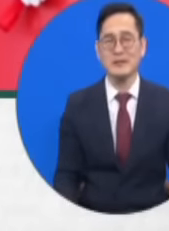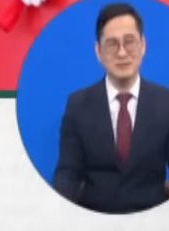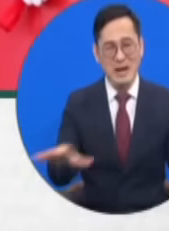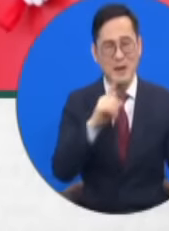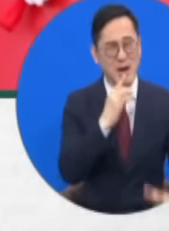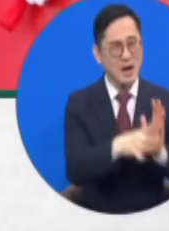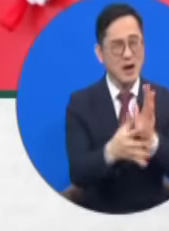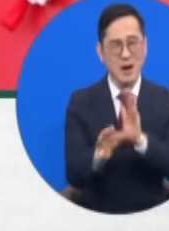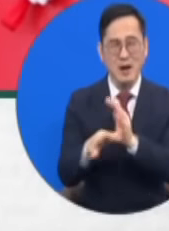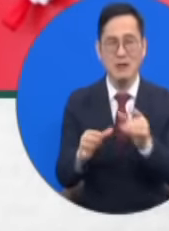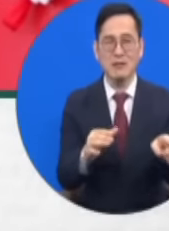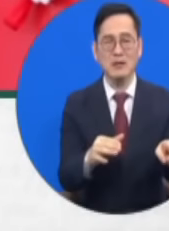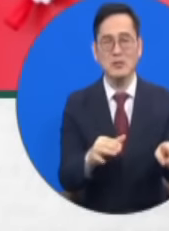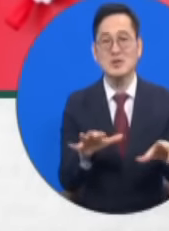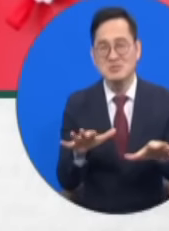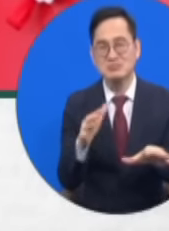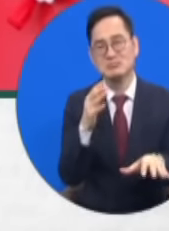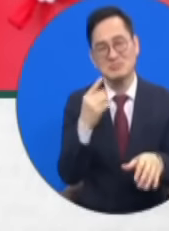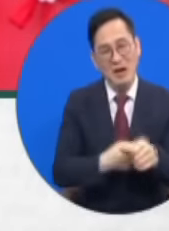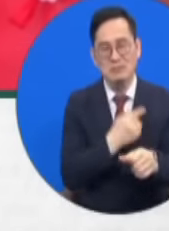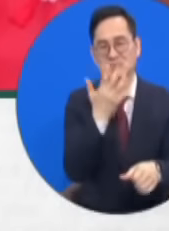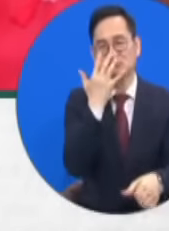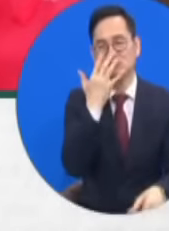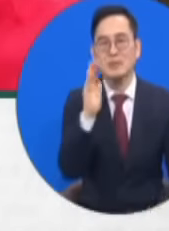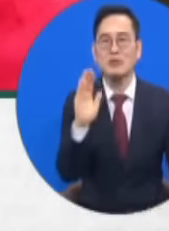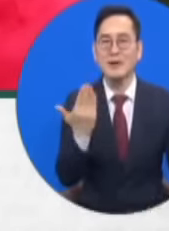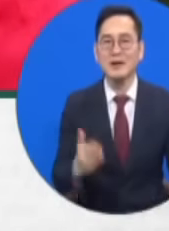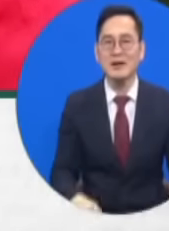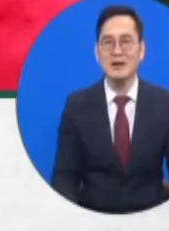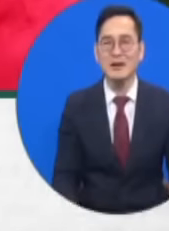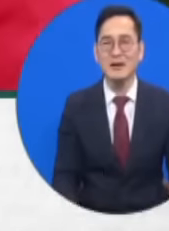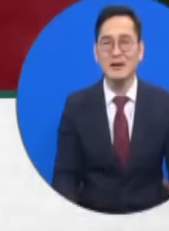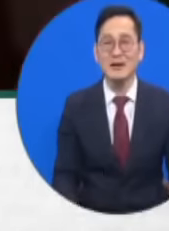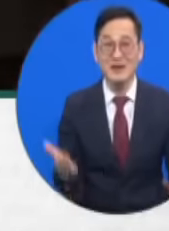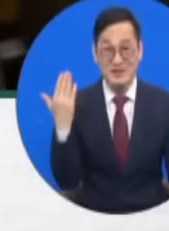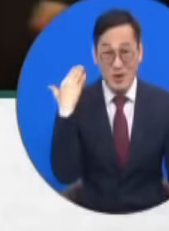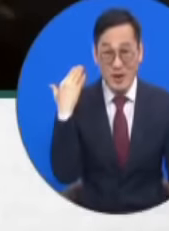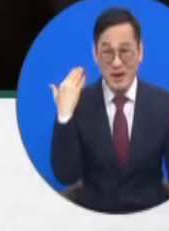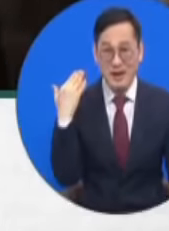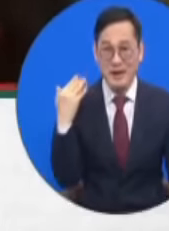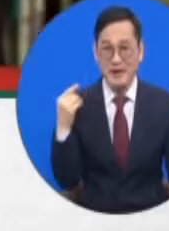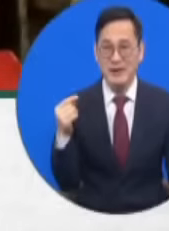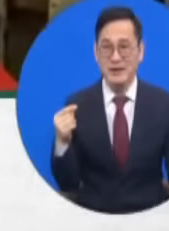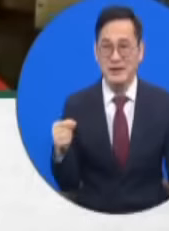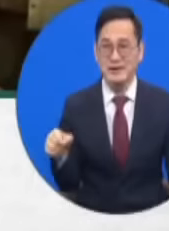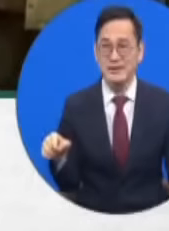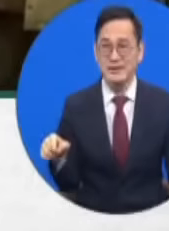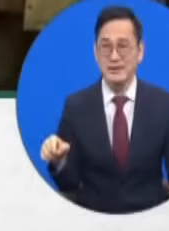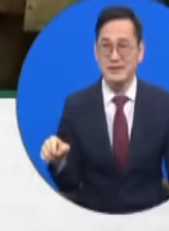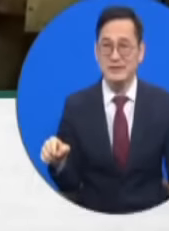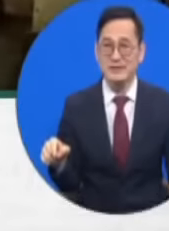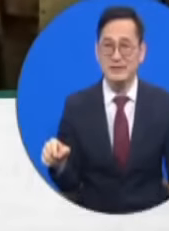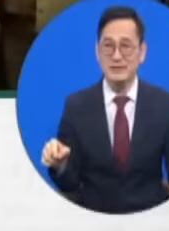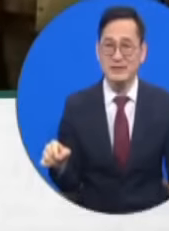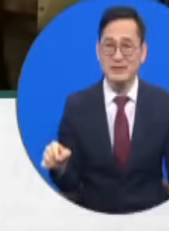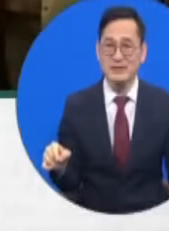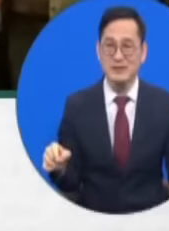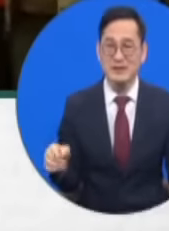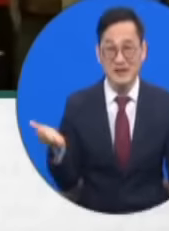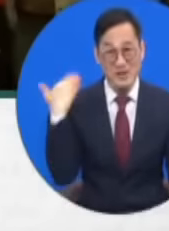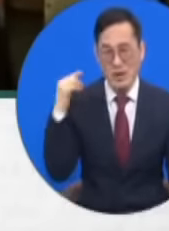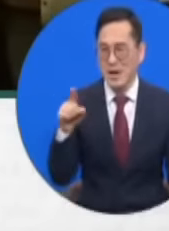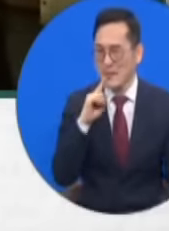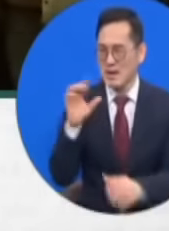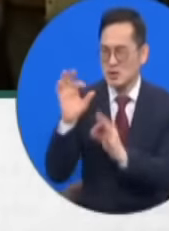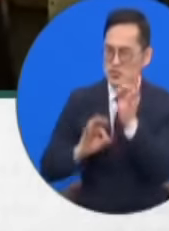지금. 이전에 김준혁이랄지 양문석이랄지 정봉주 같은 사람이 없었다고 한다면 저 말은 사퇴해야죠. 저 말